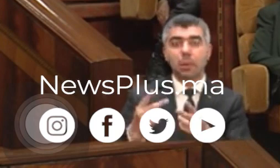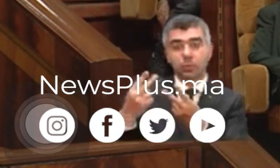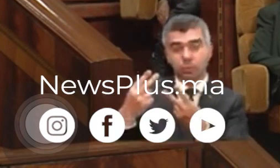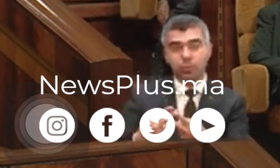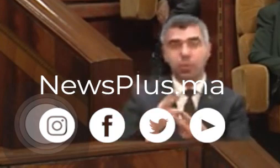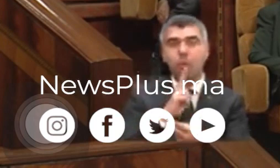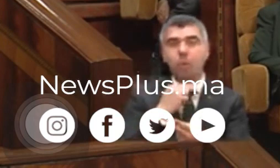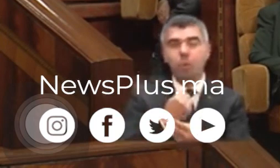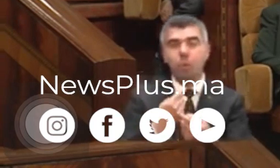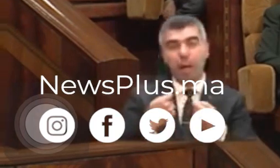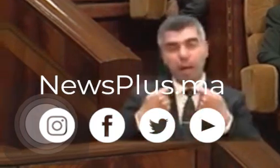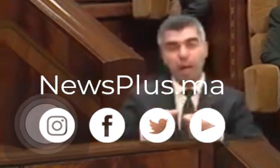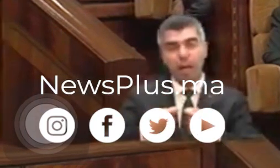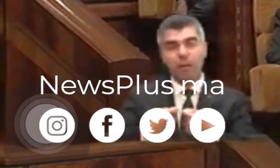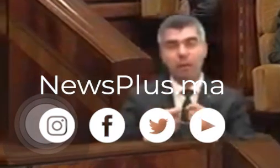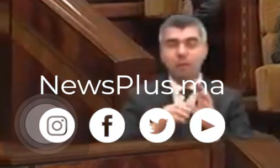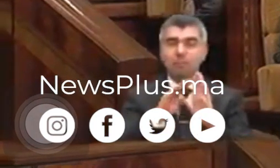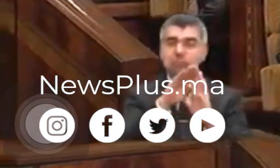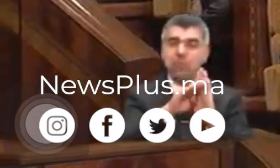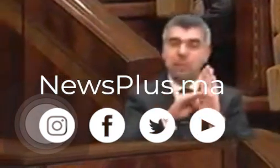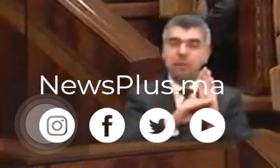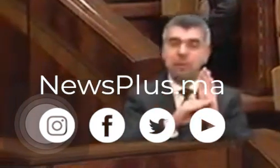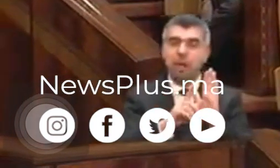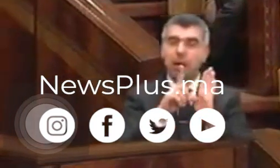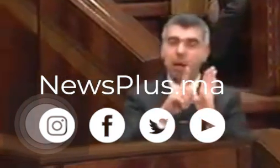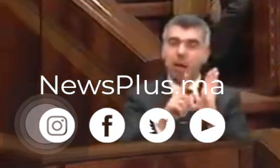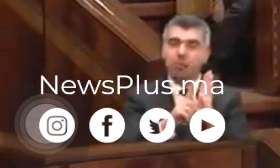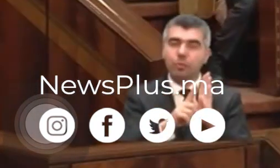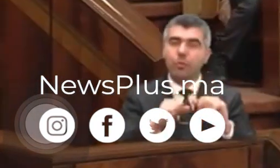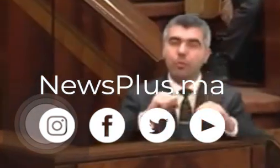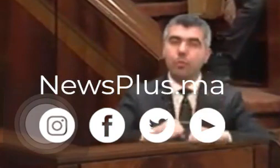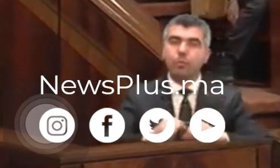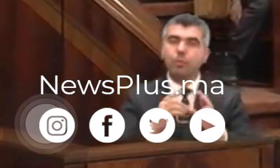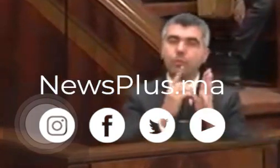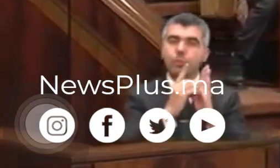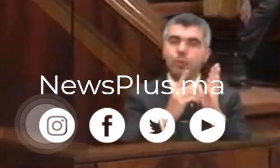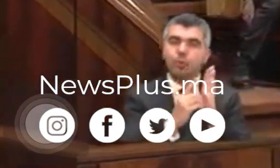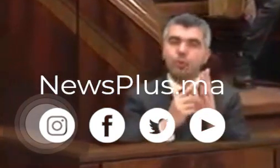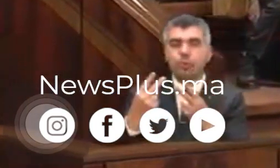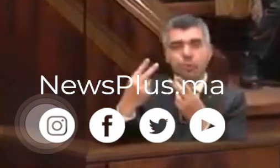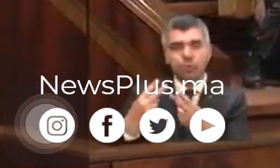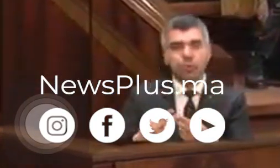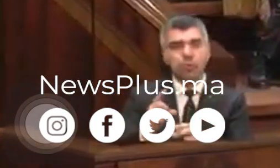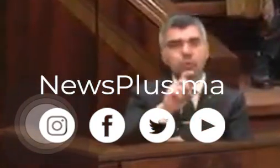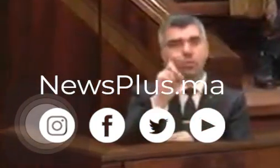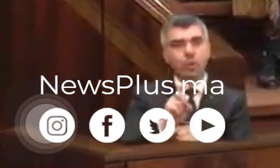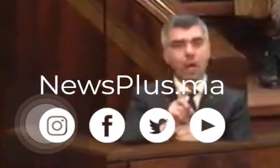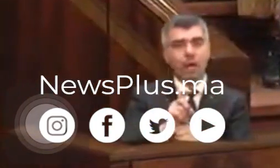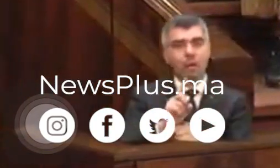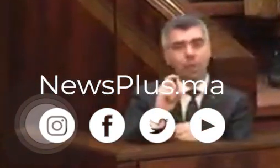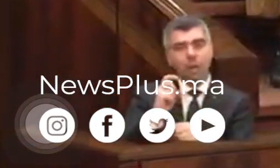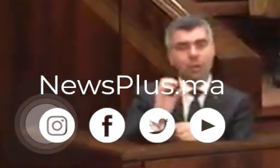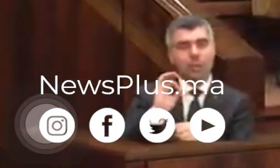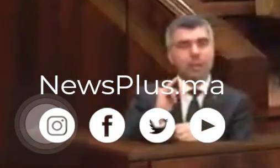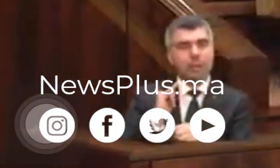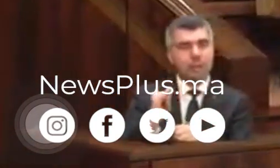رئيس الحكومة كينص عليه النظام الداخلي وكينص والمجلس الدستوري أيضا في الحكم ديالو الحضور للمساءلة الشهرية. إثارة نقطة نظام